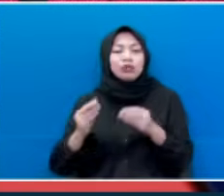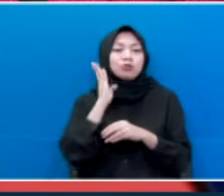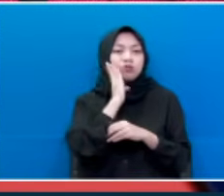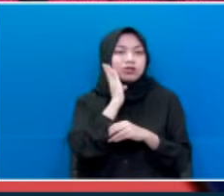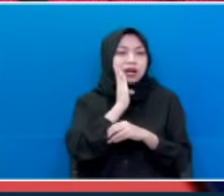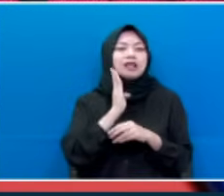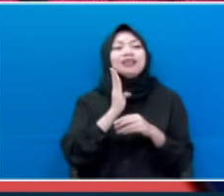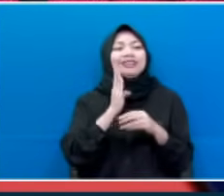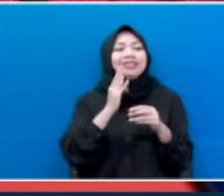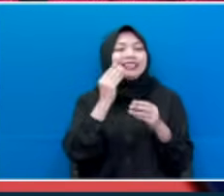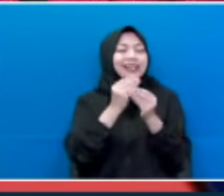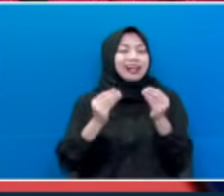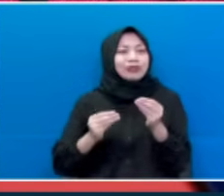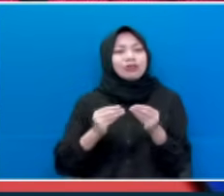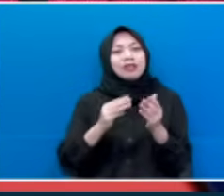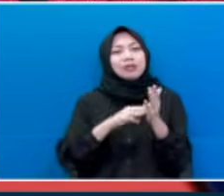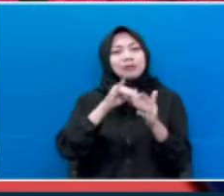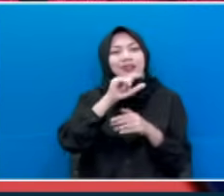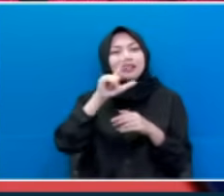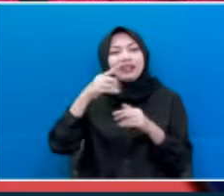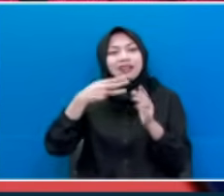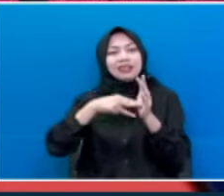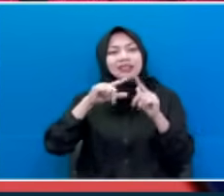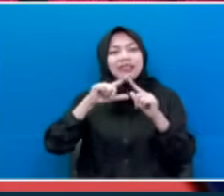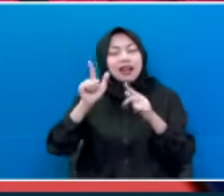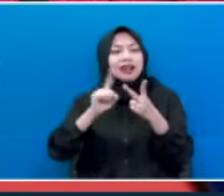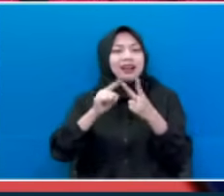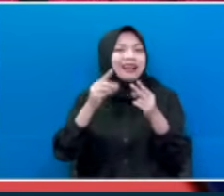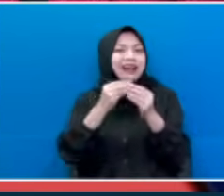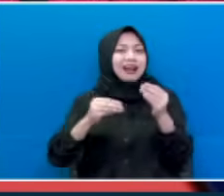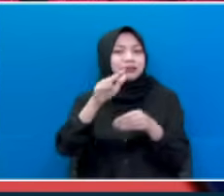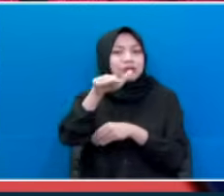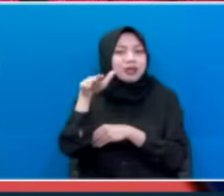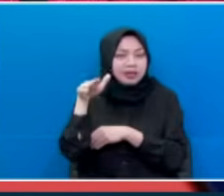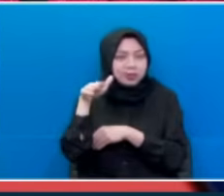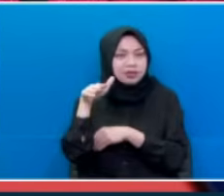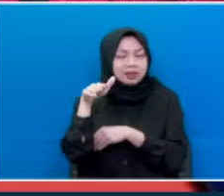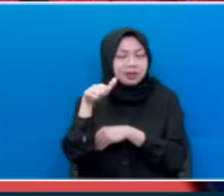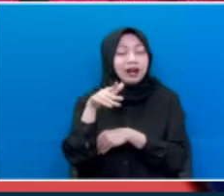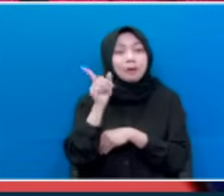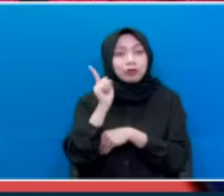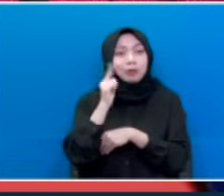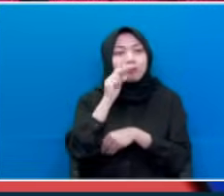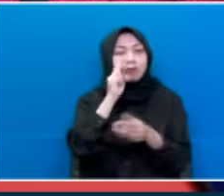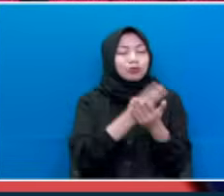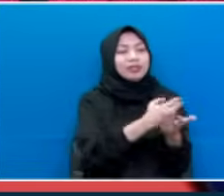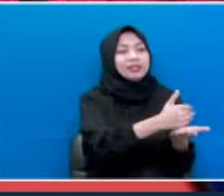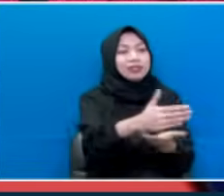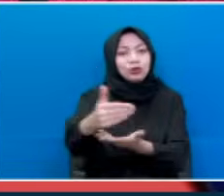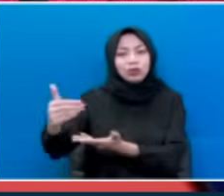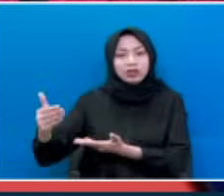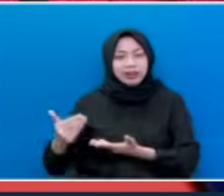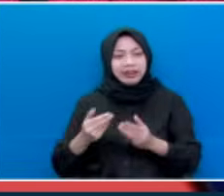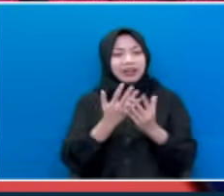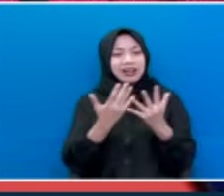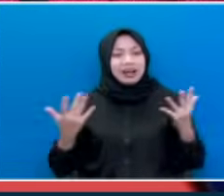Ya yang dua-duanya anak muda dan Mereka kelihatannya dari berbagai survei ingin pemerintahan yang bersih